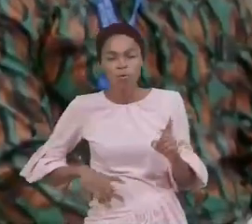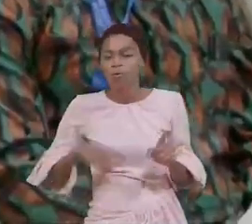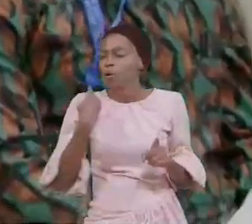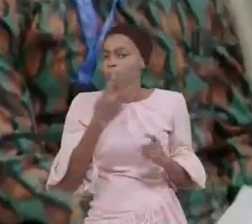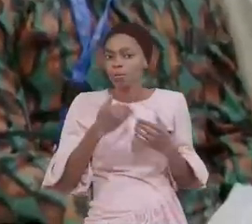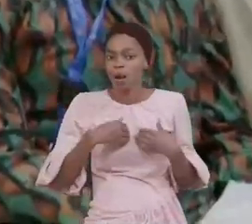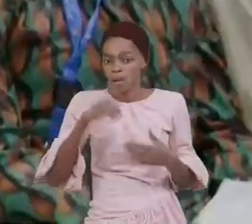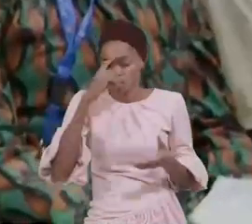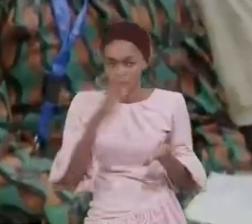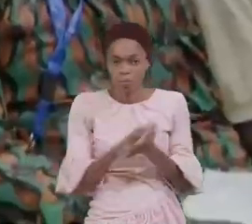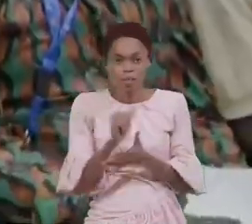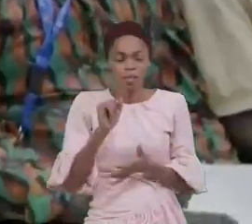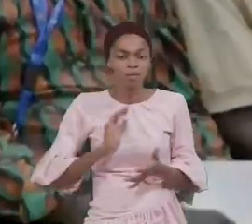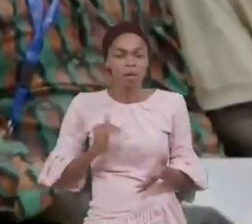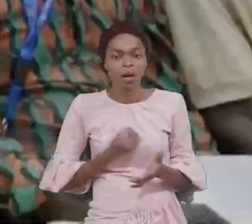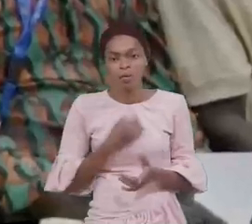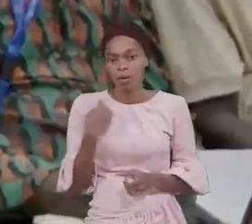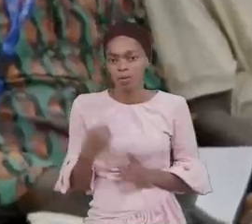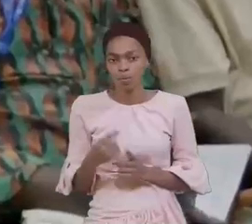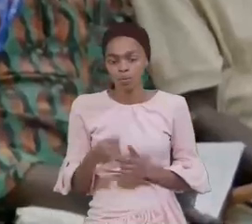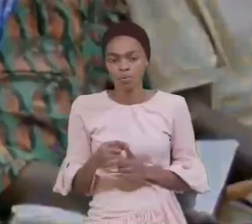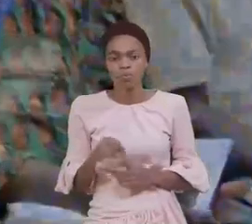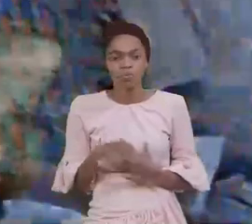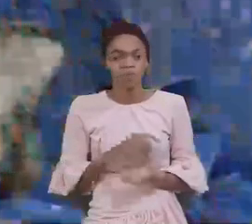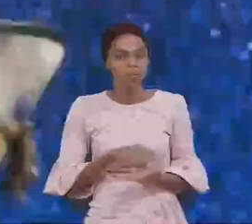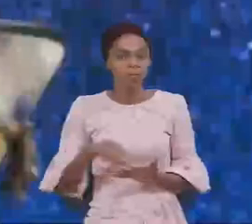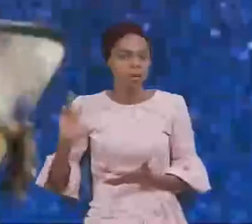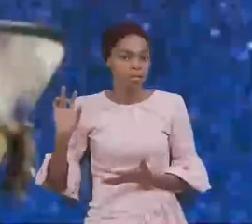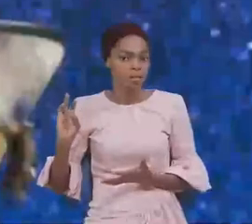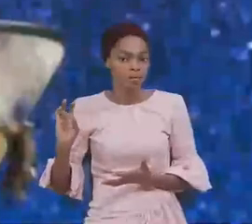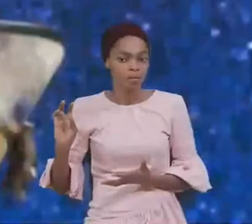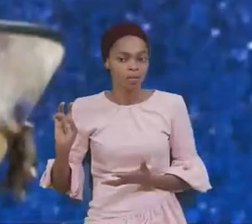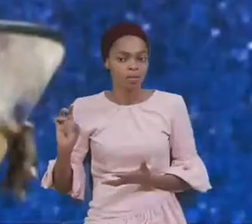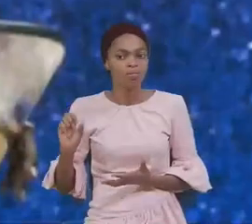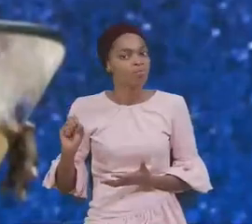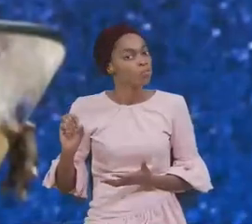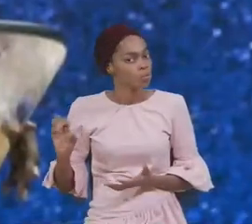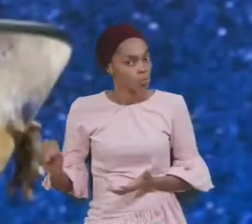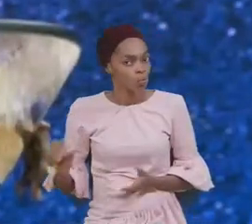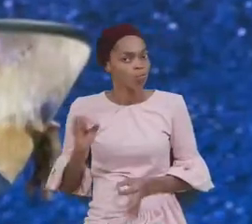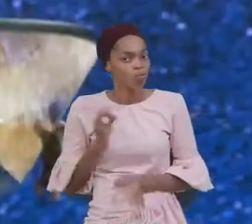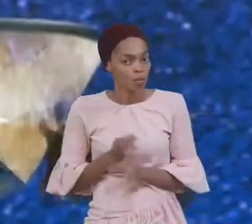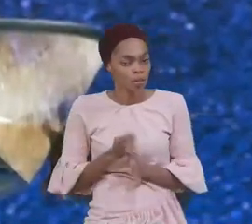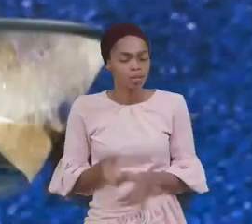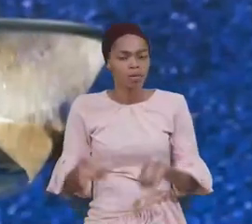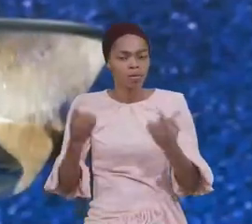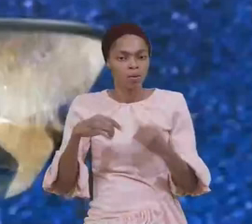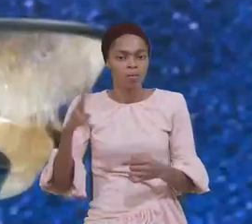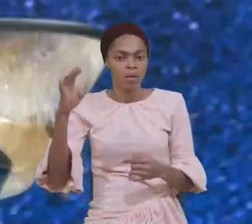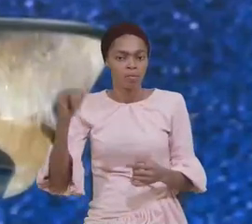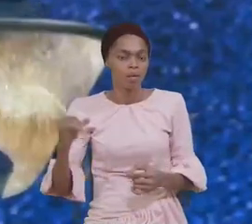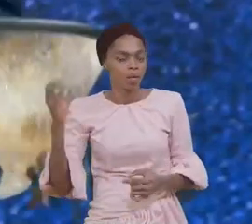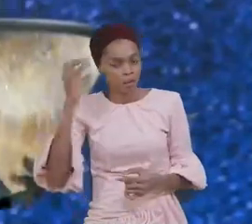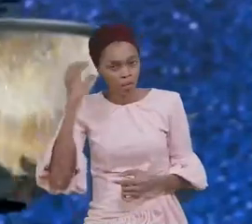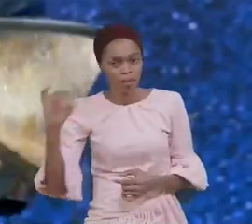Seigneur, qui a cru à notre prédication. Le verset 17, ainsi la foi vient de ce